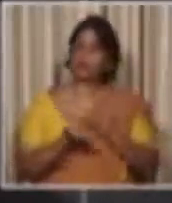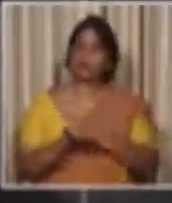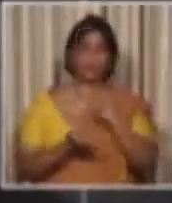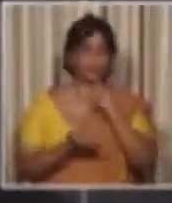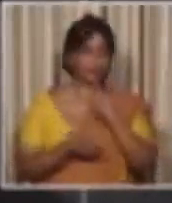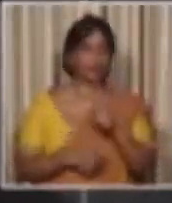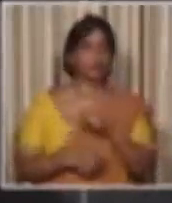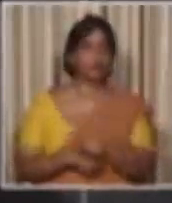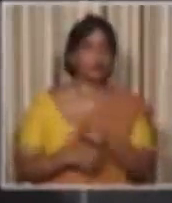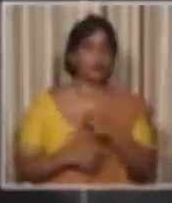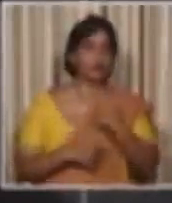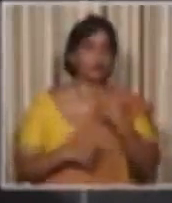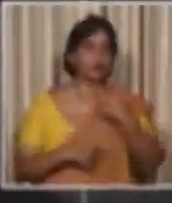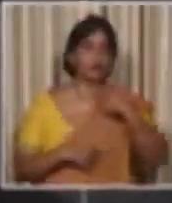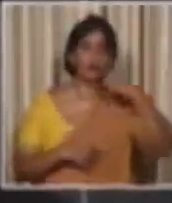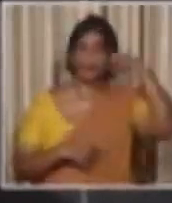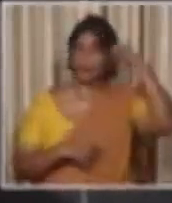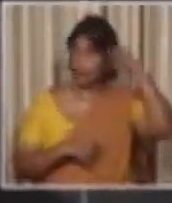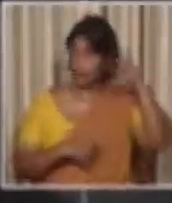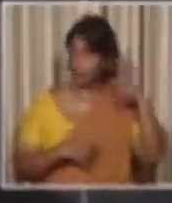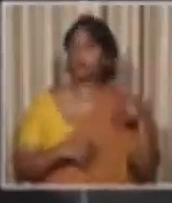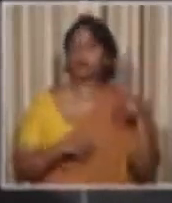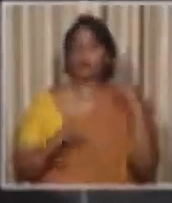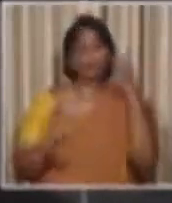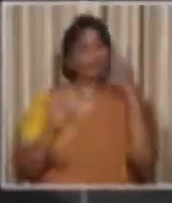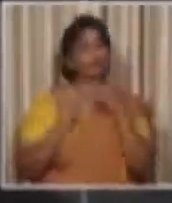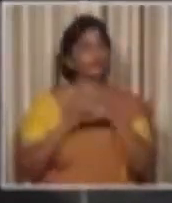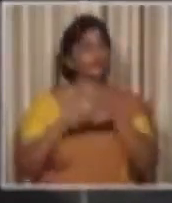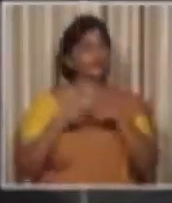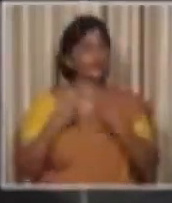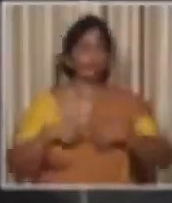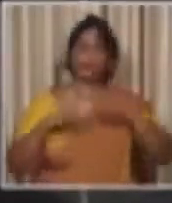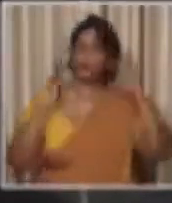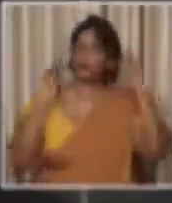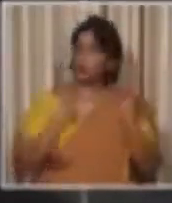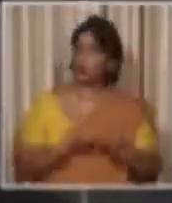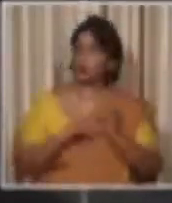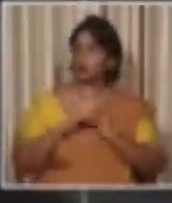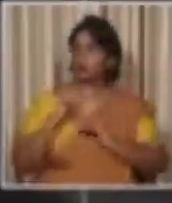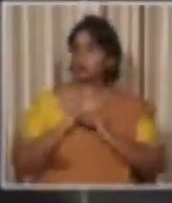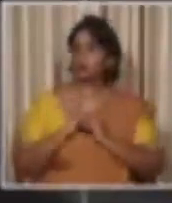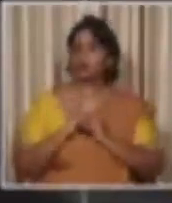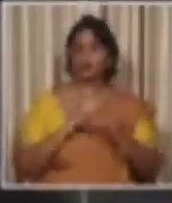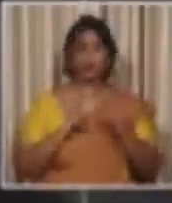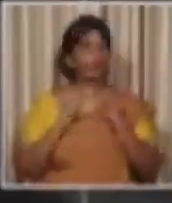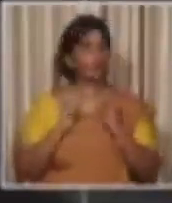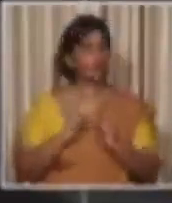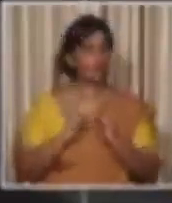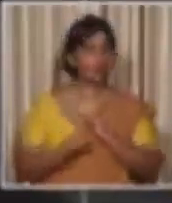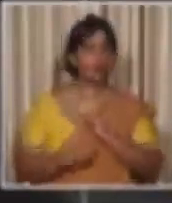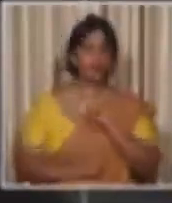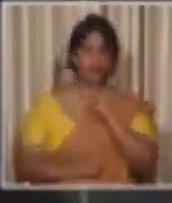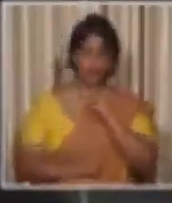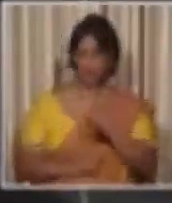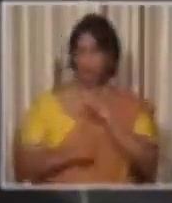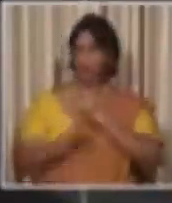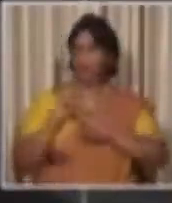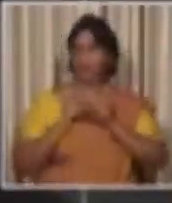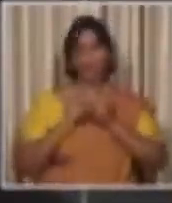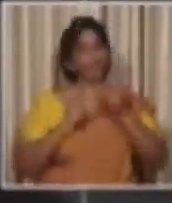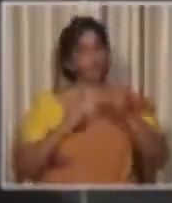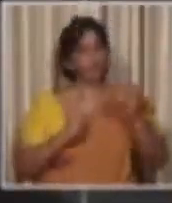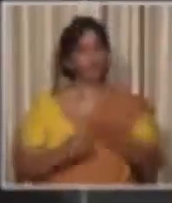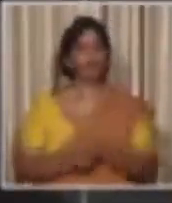මේ බලශක්ති විදුලි බලශක්ති පිරිවැය අපි අඩු කරගන්න ඕනේ පියවර මොකද්ද කියලා ඒ ගැන කතා කරනවා